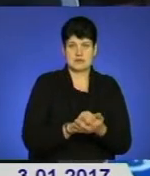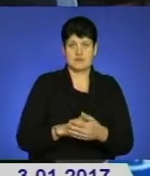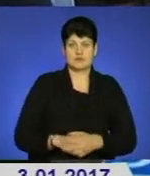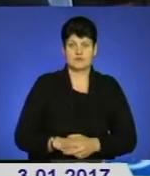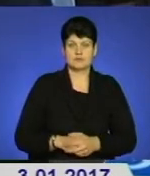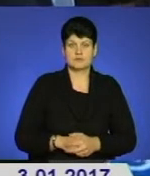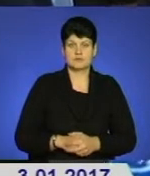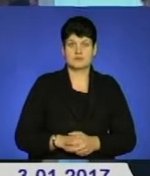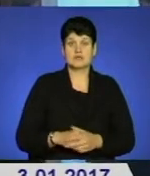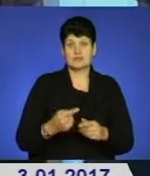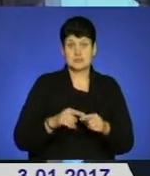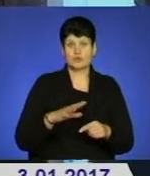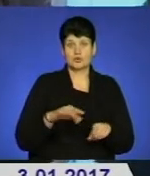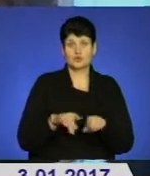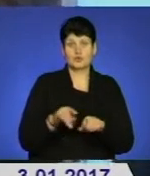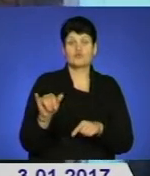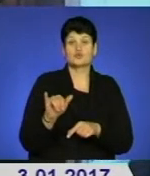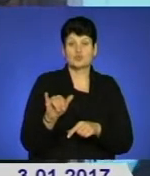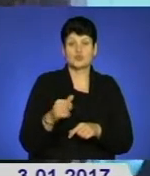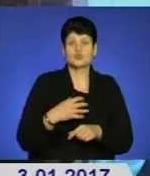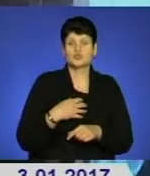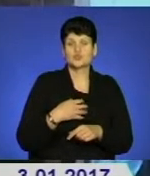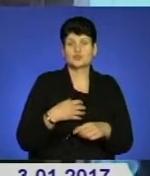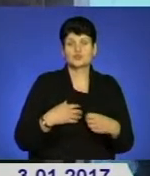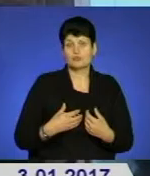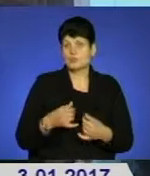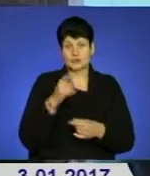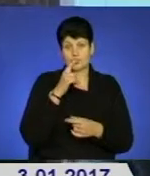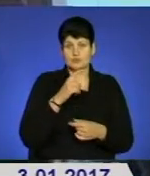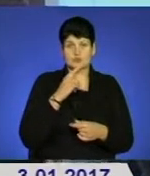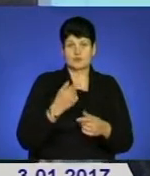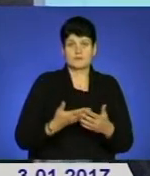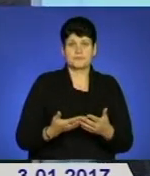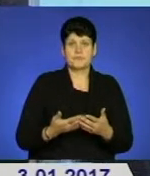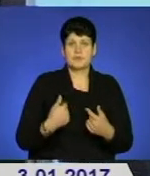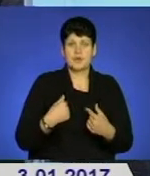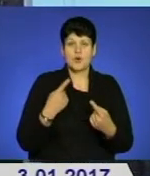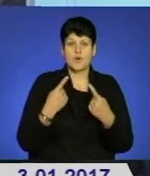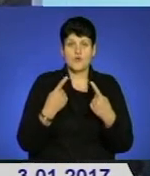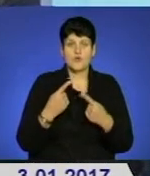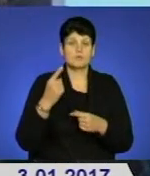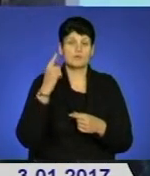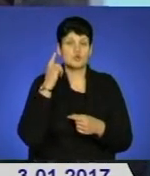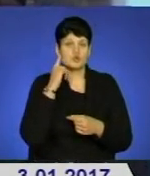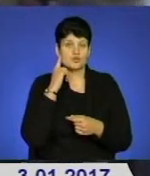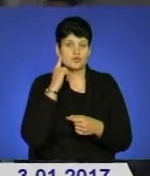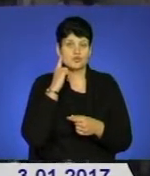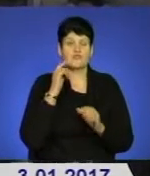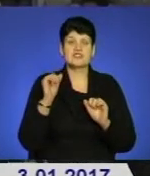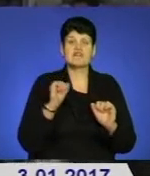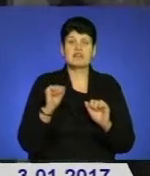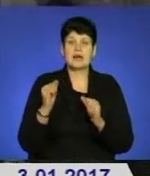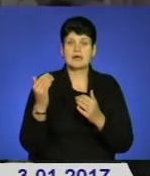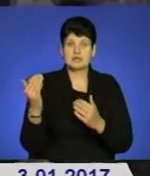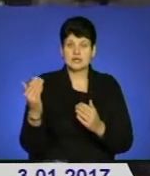так було і зі мною в суботу. Сумно, тому що не зрозуміла така позиція. Ми говоримо і чуємо від влади, що